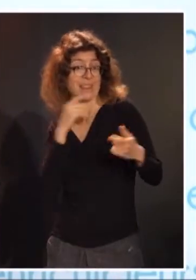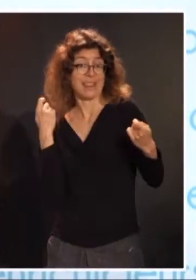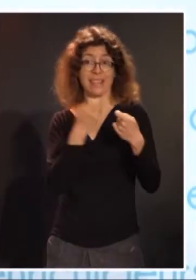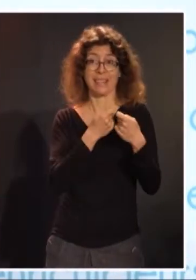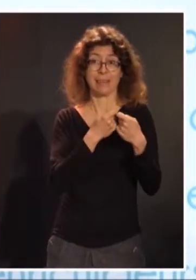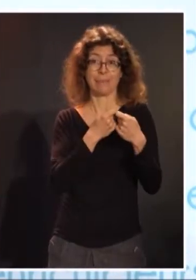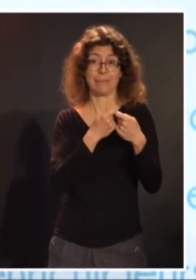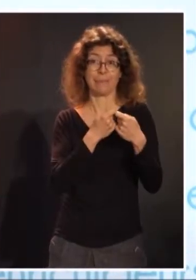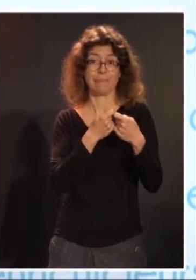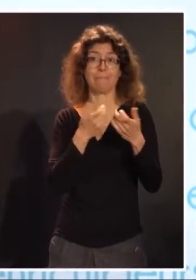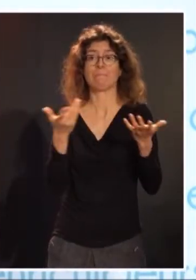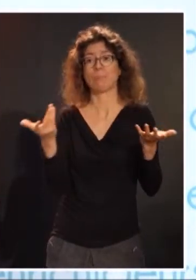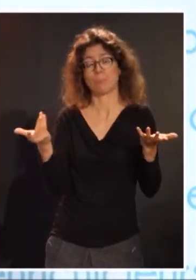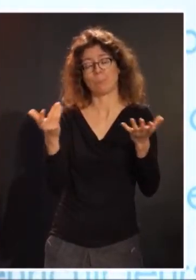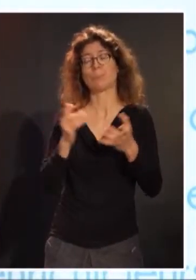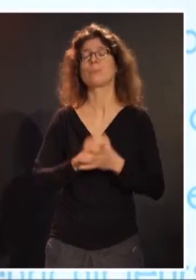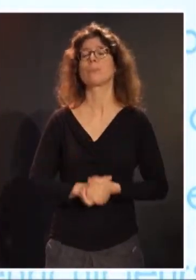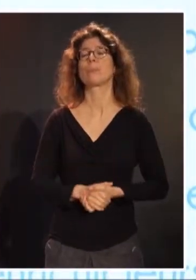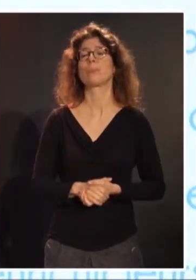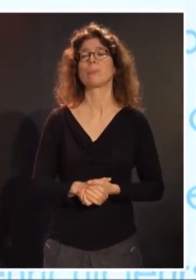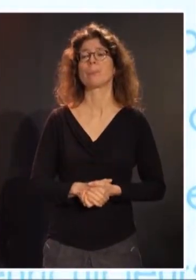rapidement?